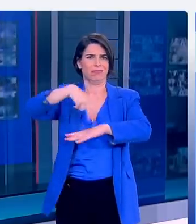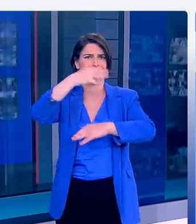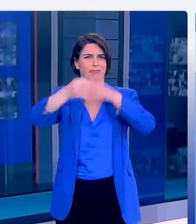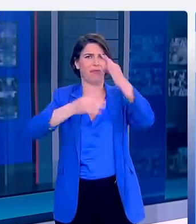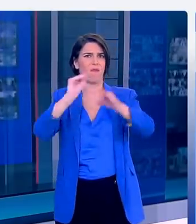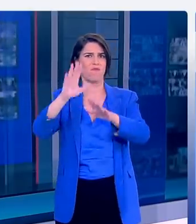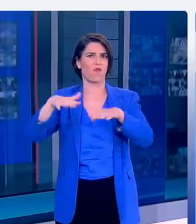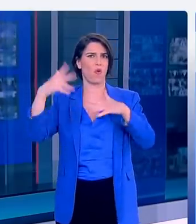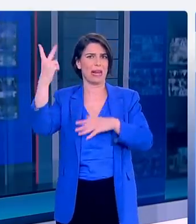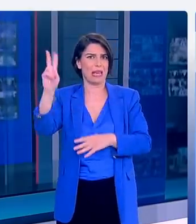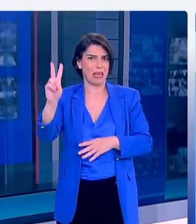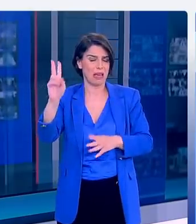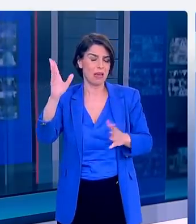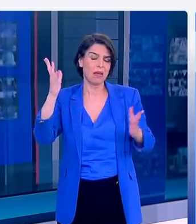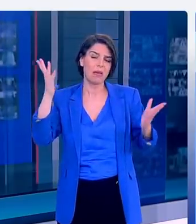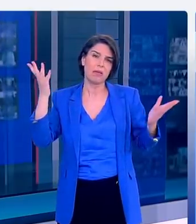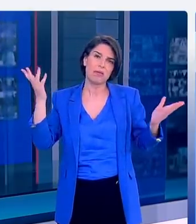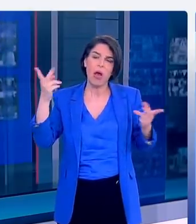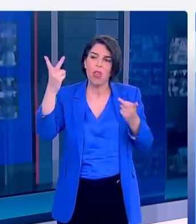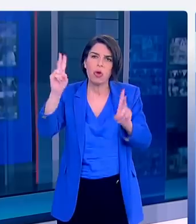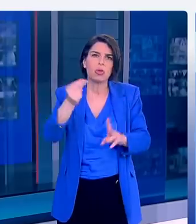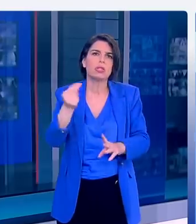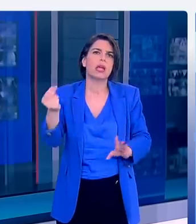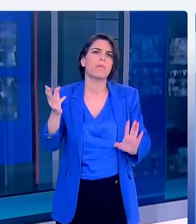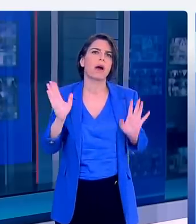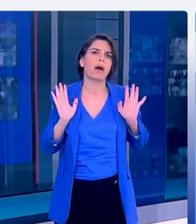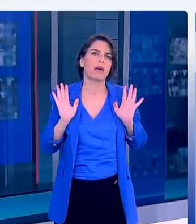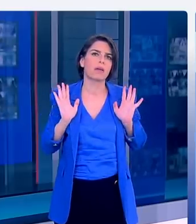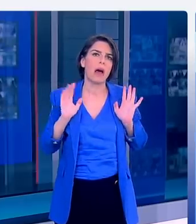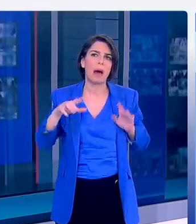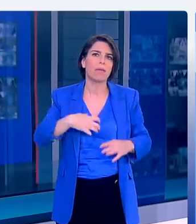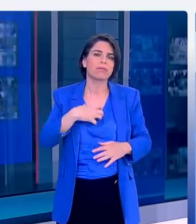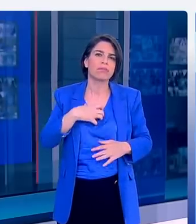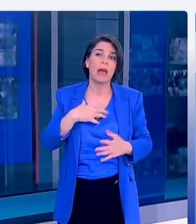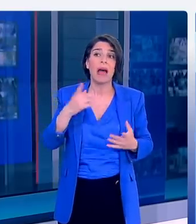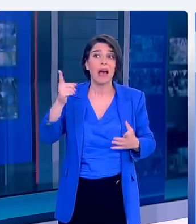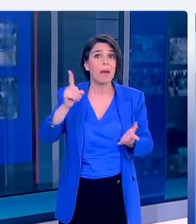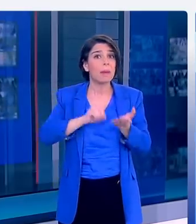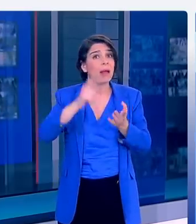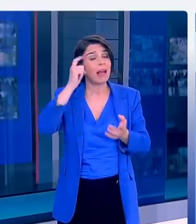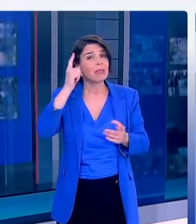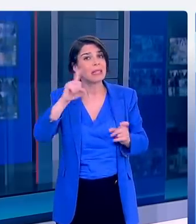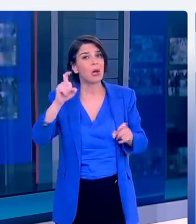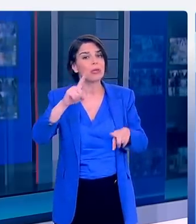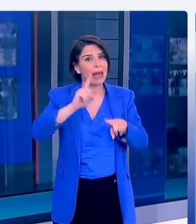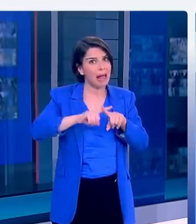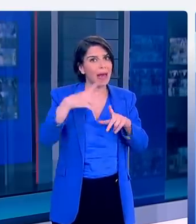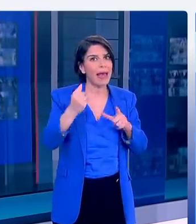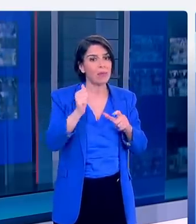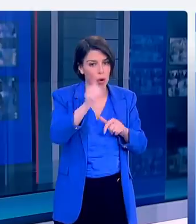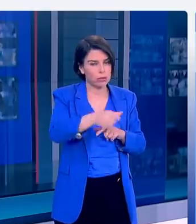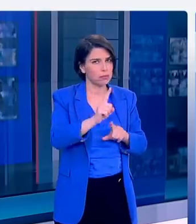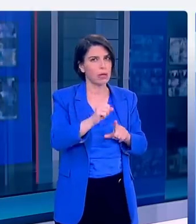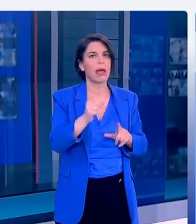Κογκρέσο, αυτό είναι δικό της ζήτημα, αλλά σε κάθε περίπτωση θα πρέπει όλοι να αντιληφθούν ότι η Ελλάδα έχει συμμάχους. Ανήκει